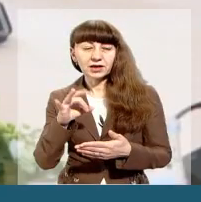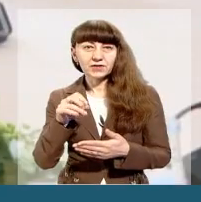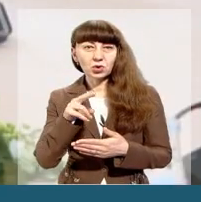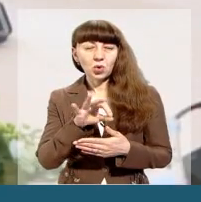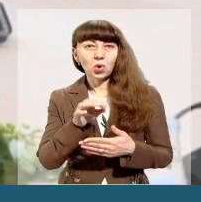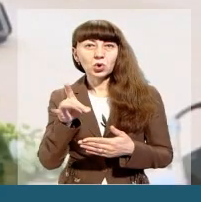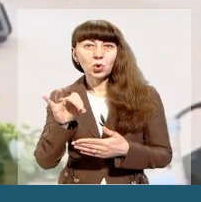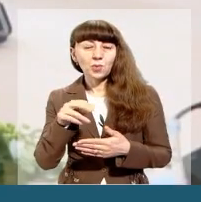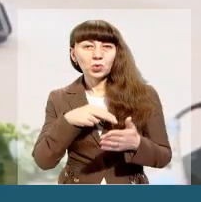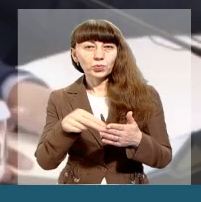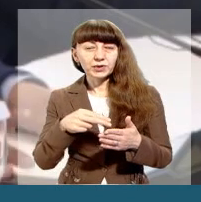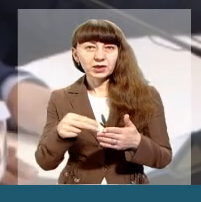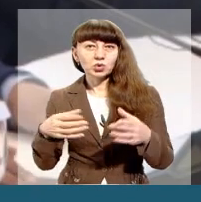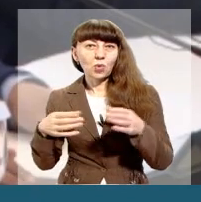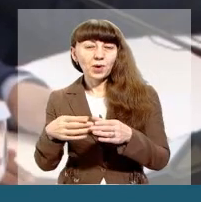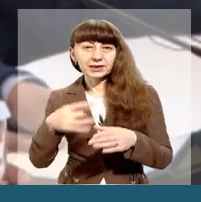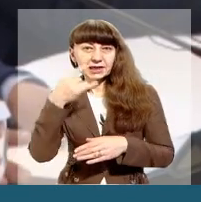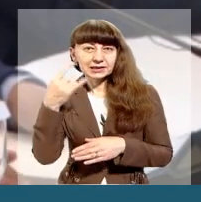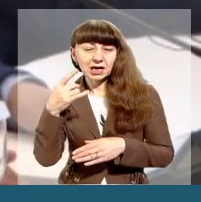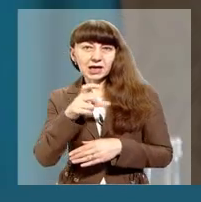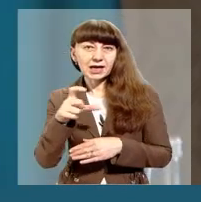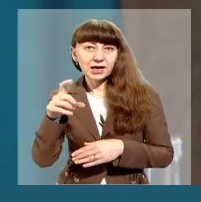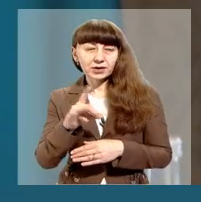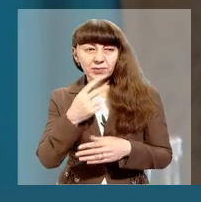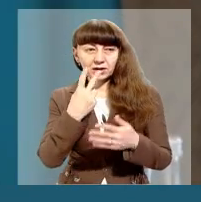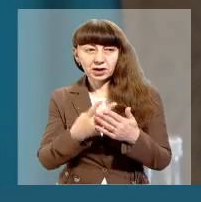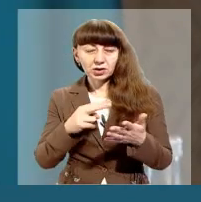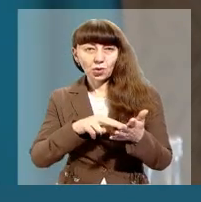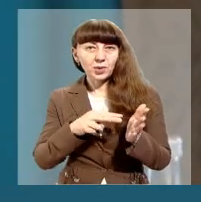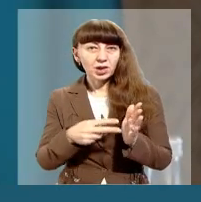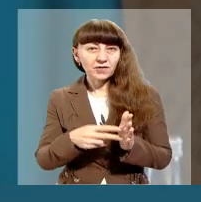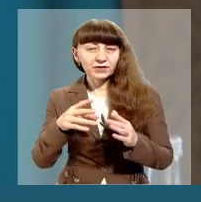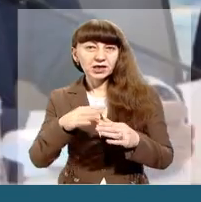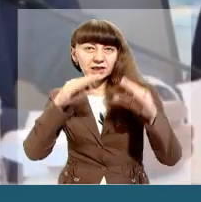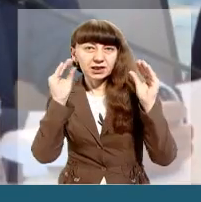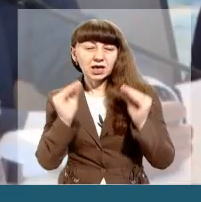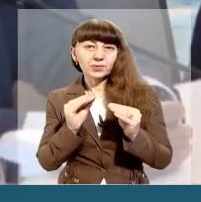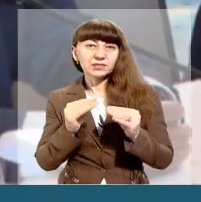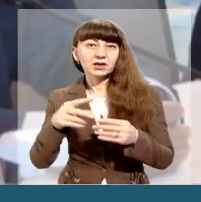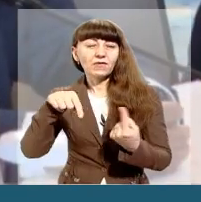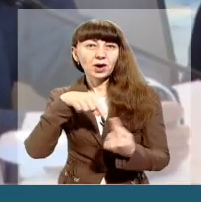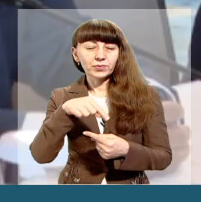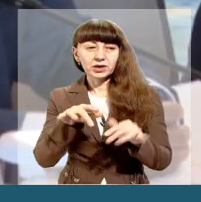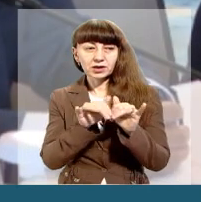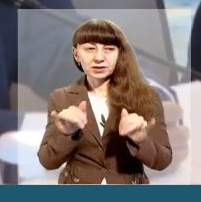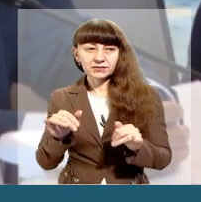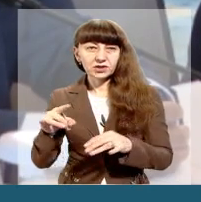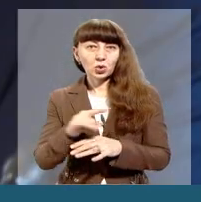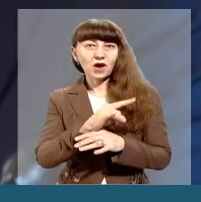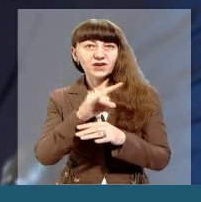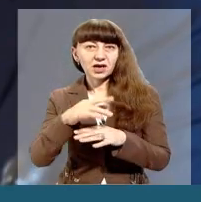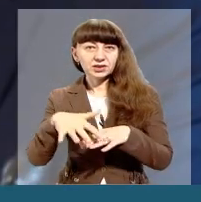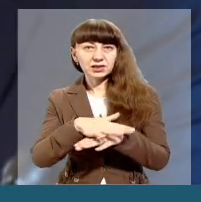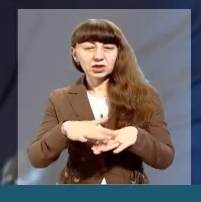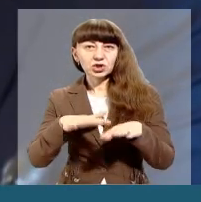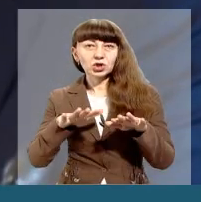Групп приобрести авиакомпанию «Казак Эйр» свидетельствует об амбициозных планах вьетнамского конгломерата по развитию гражданской авиации в нашем